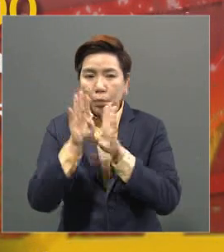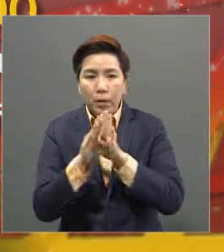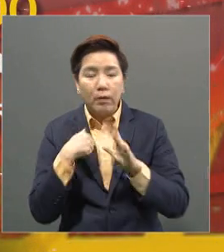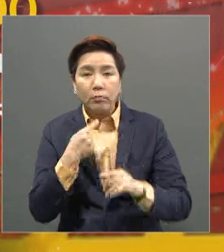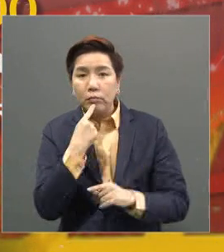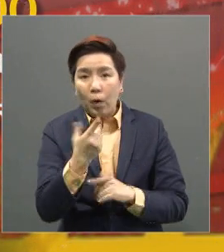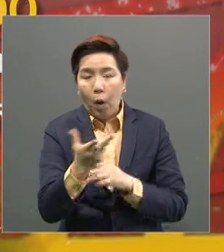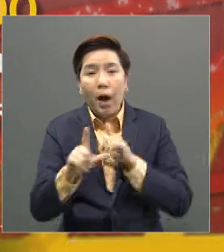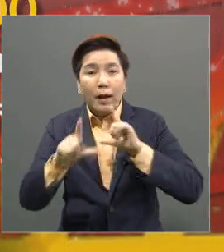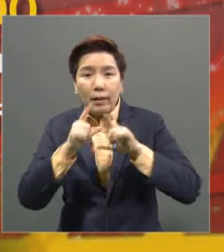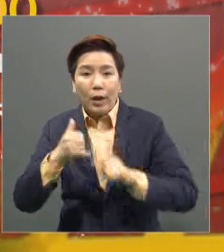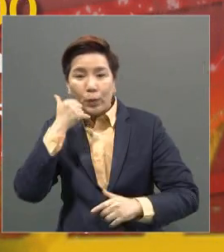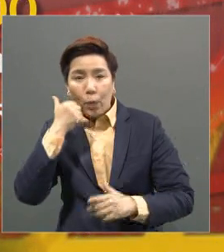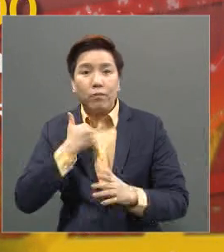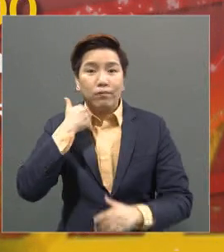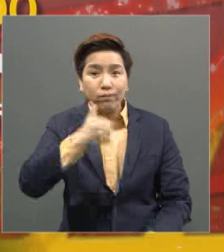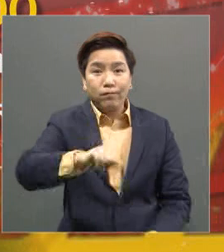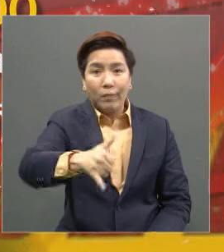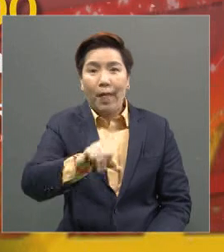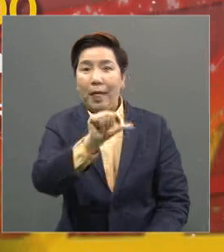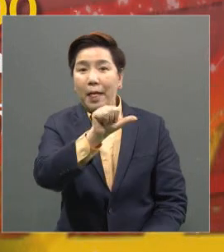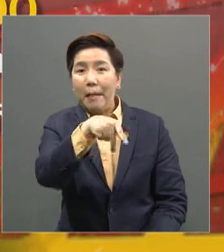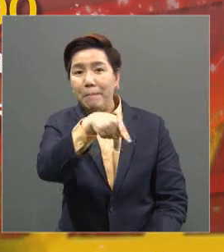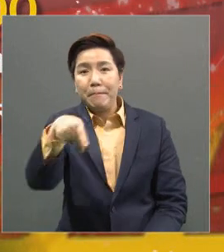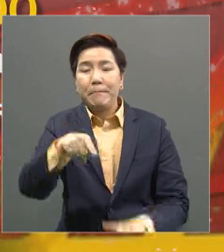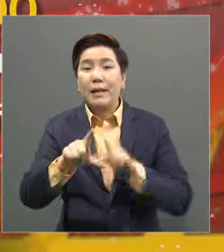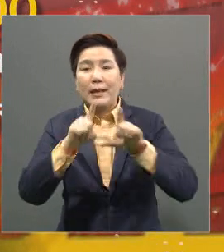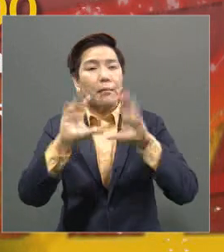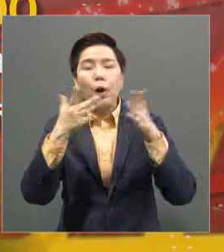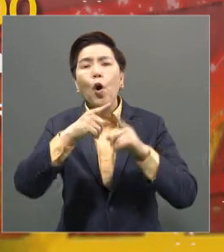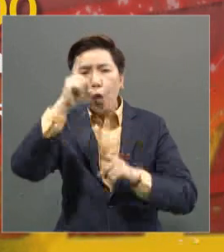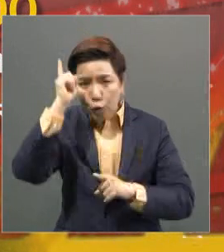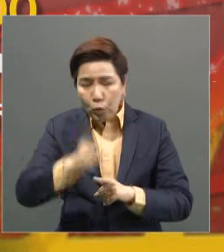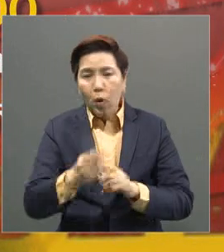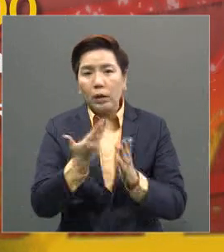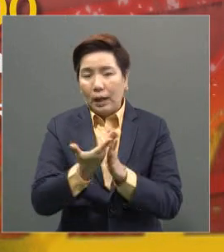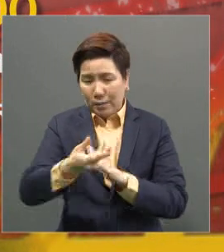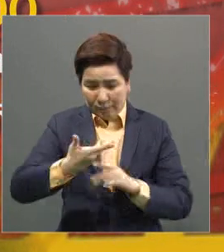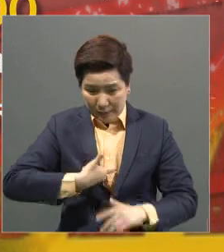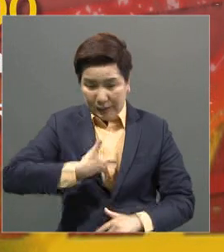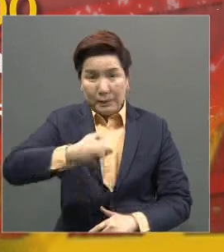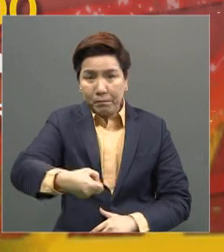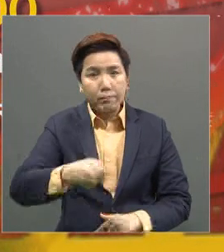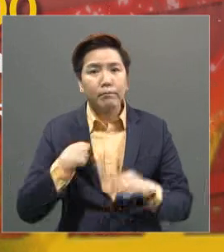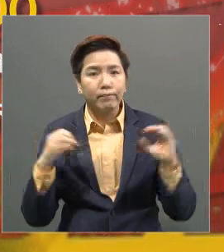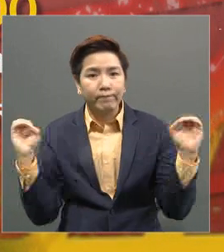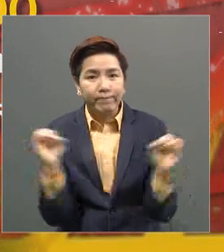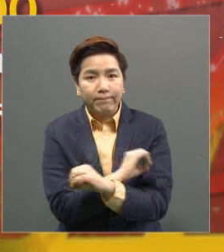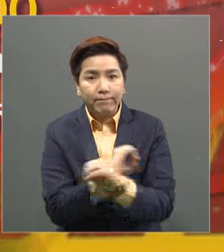ไฟฟ้าผ่านทางโทรศัพท์และแอปพลิเคชัน LINE ให้ผู้ใช้ไฟฟ้าขอเงินอุดหนุนคืนเงินก